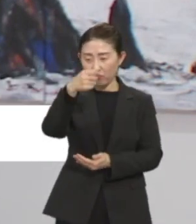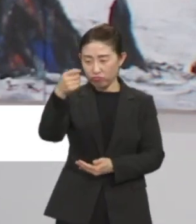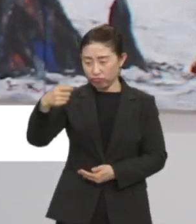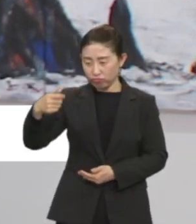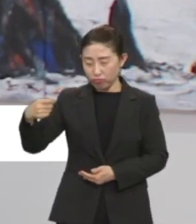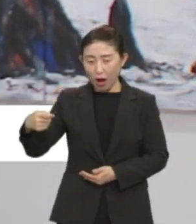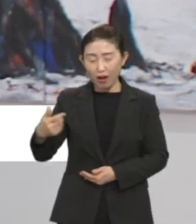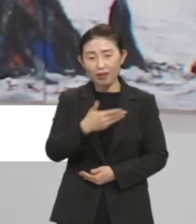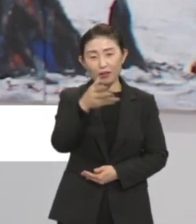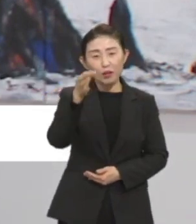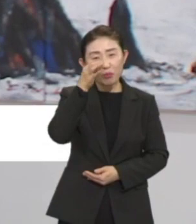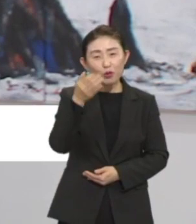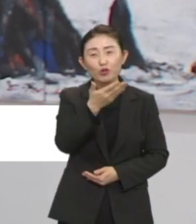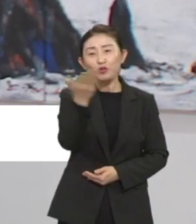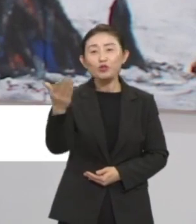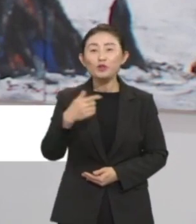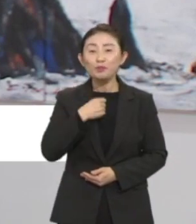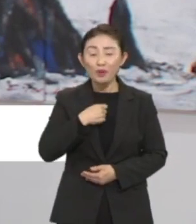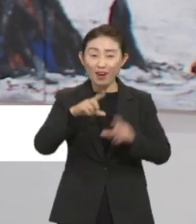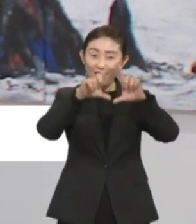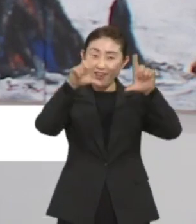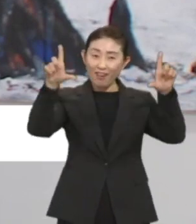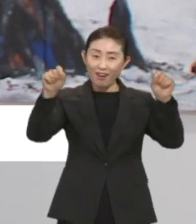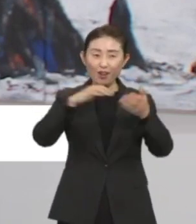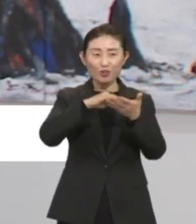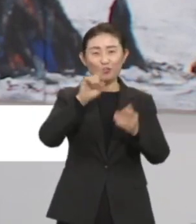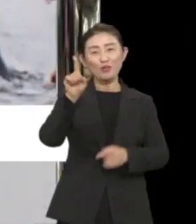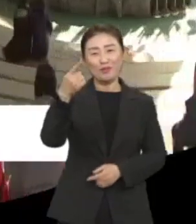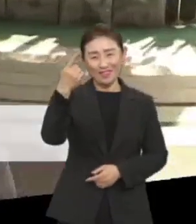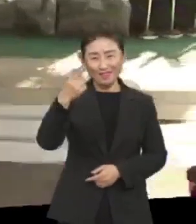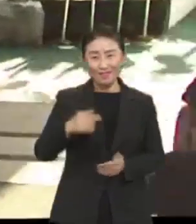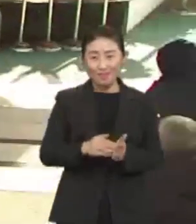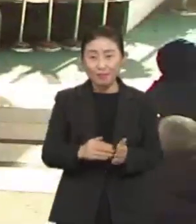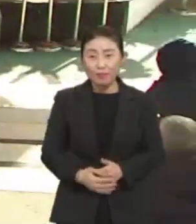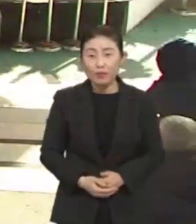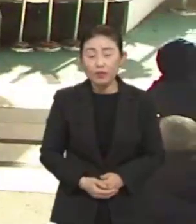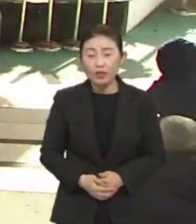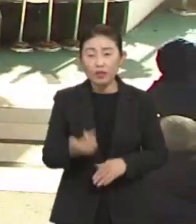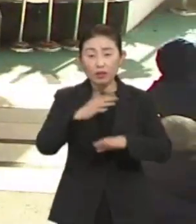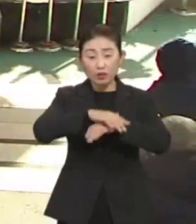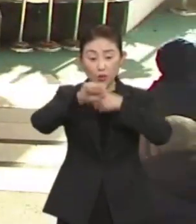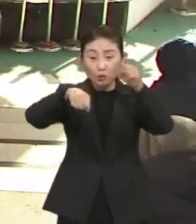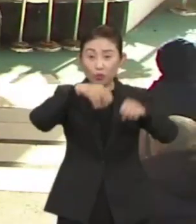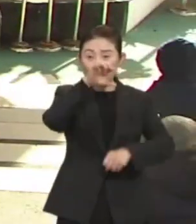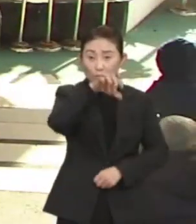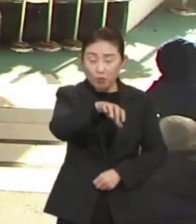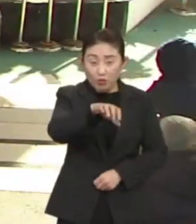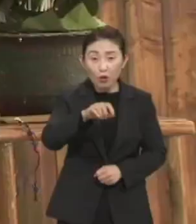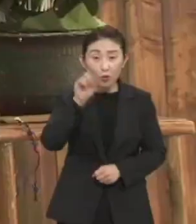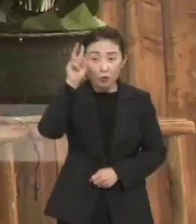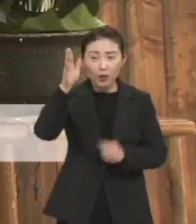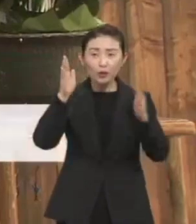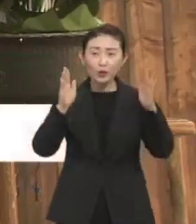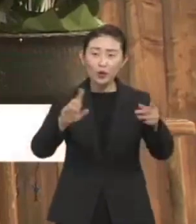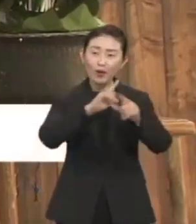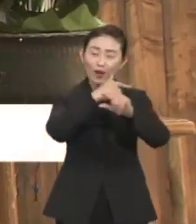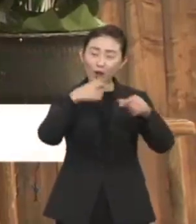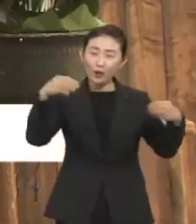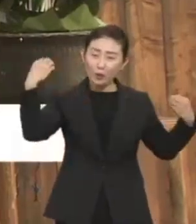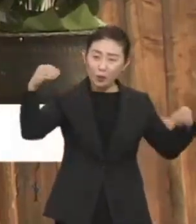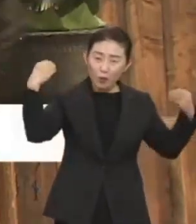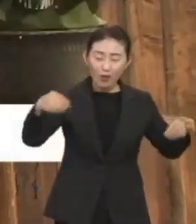보여주고 싶어서 한 100여 점의 작품을 만들었습니다. 대전 오월드에서는 설 연휴 내내 다양한